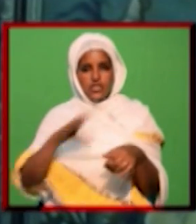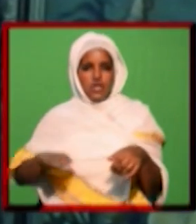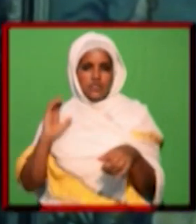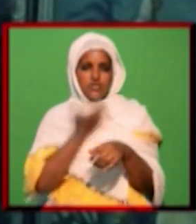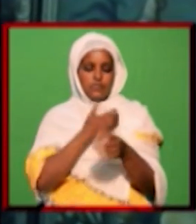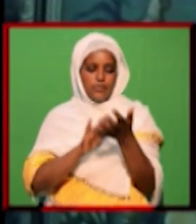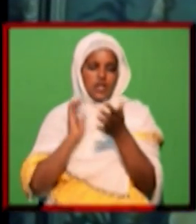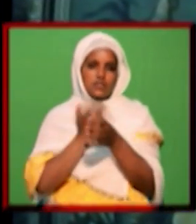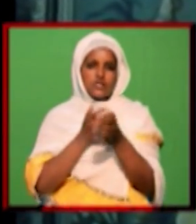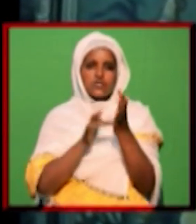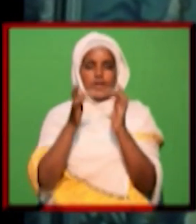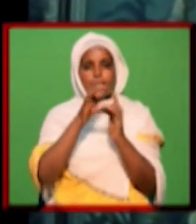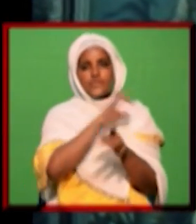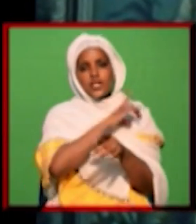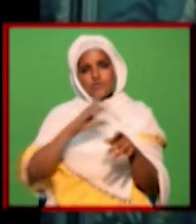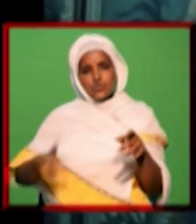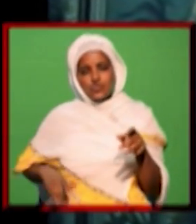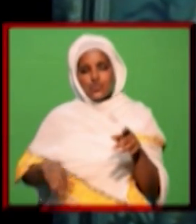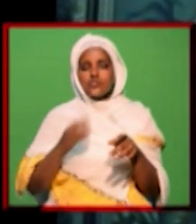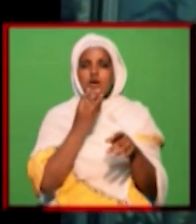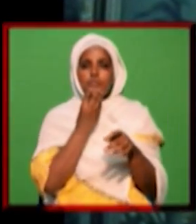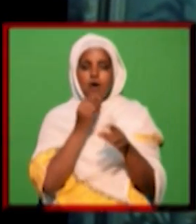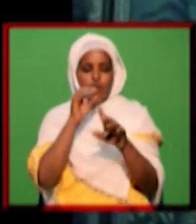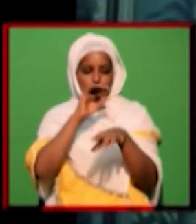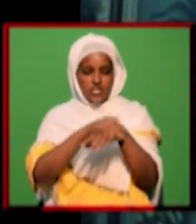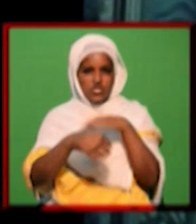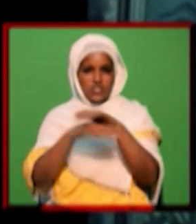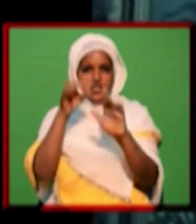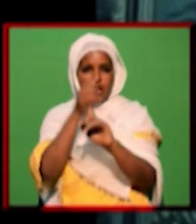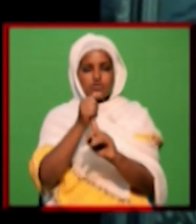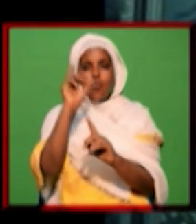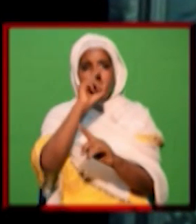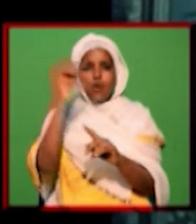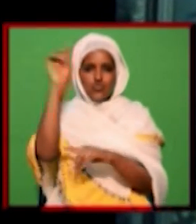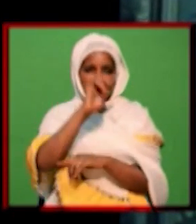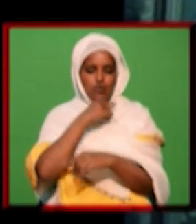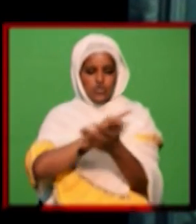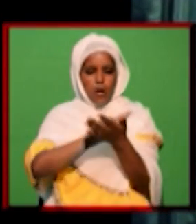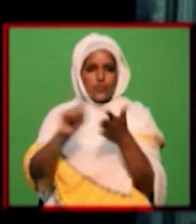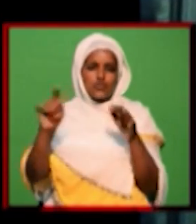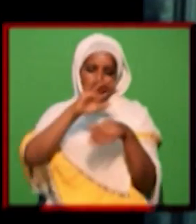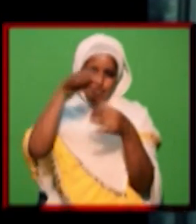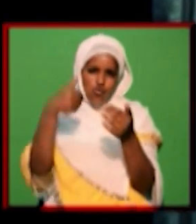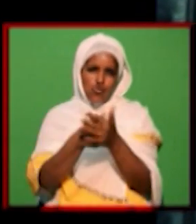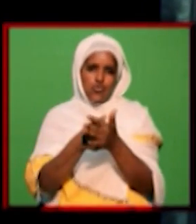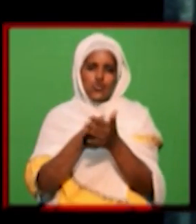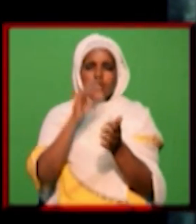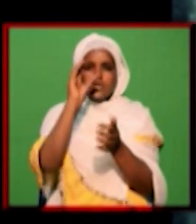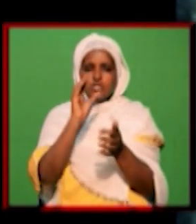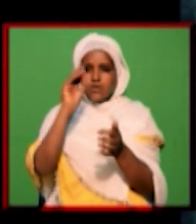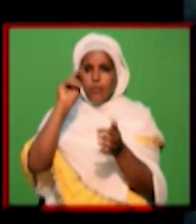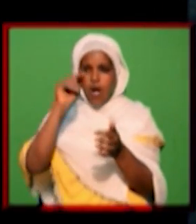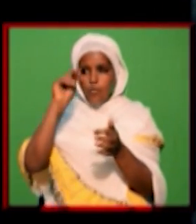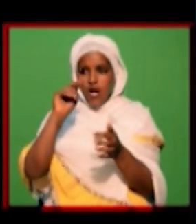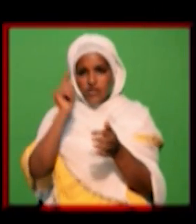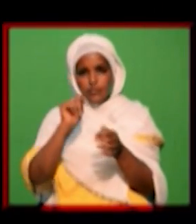قيتاتشن مدهاني تاتشن إيسوس كريستوس بعاي هود الجيت هازو بلا تهاموسنو سامنتون هلو همامات بمالتي